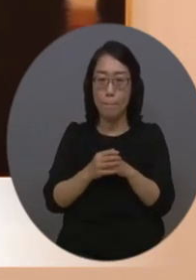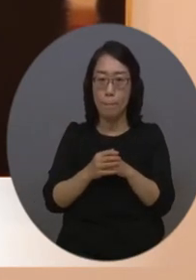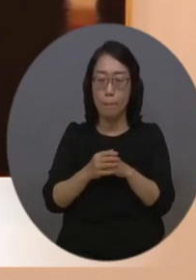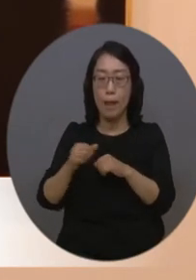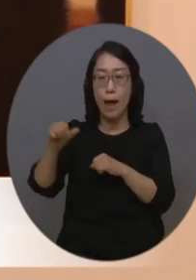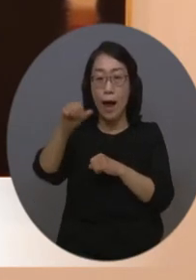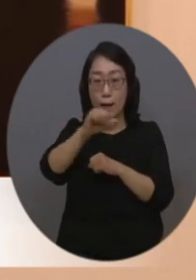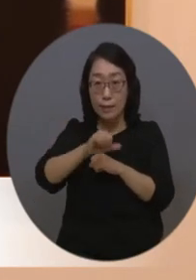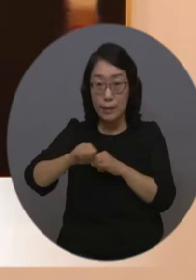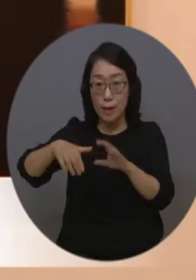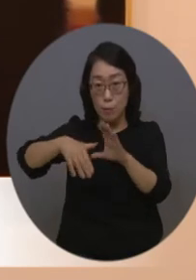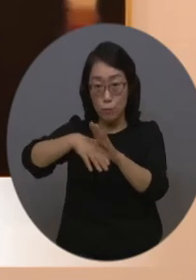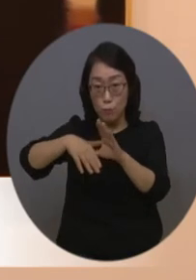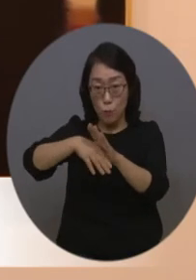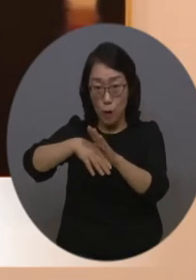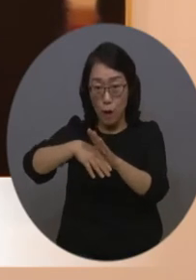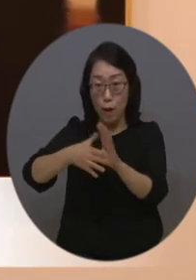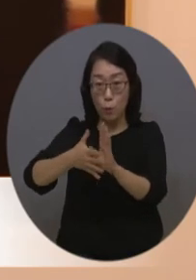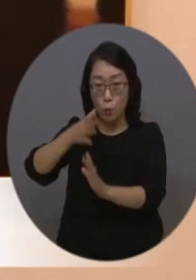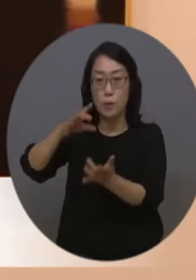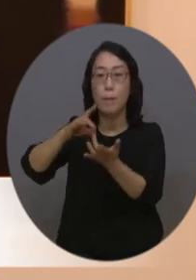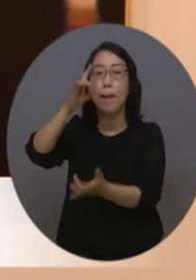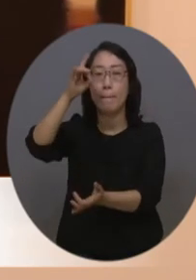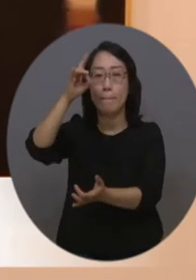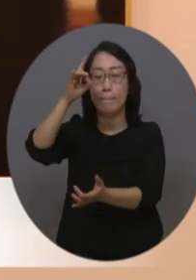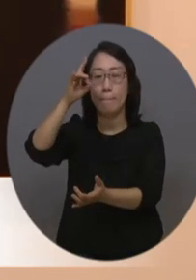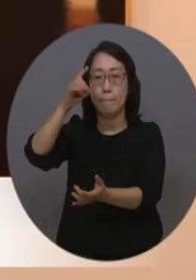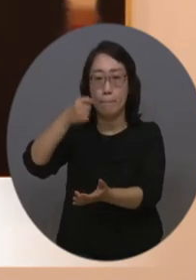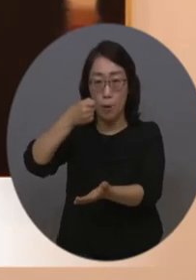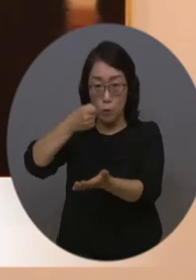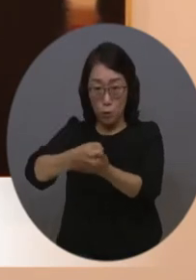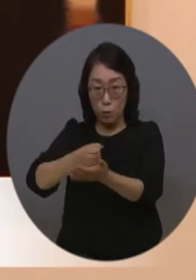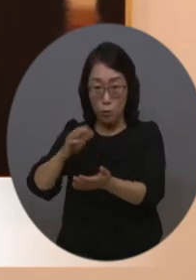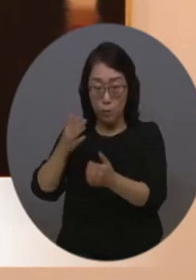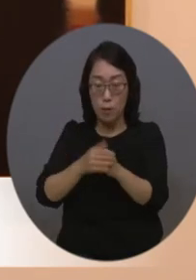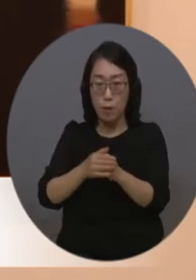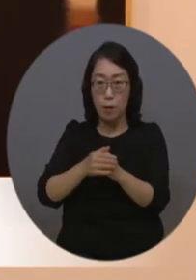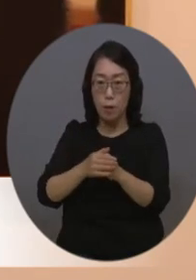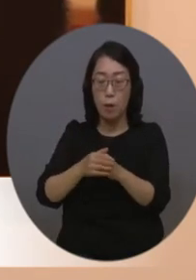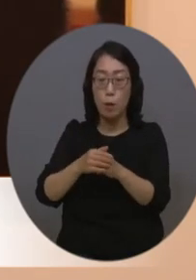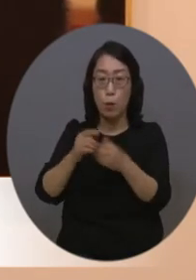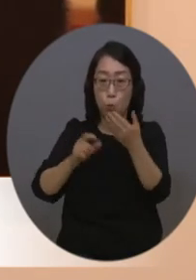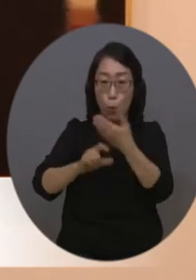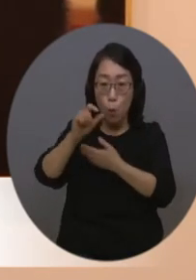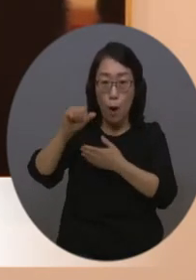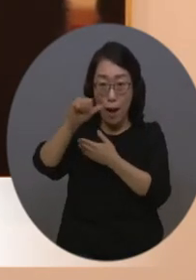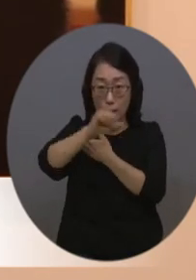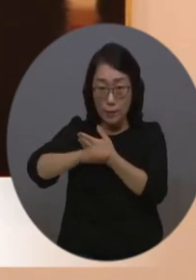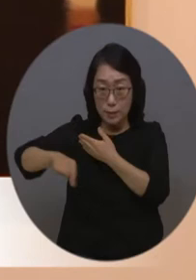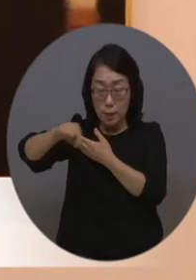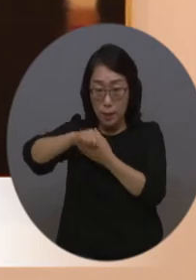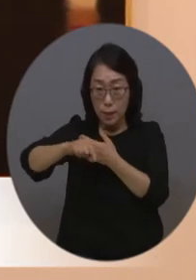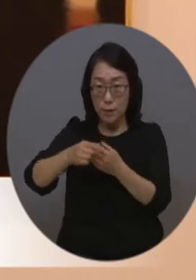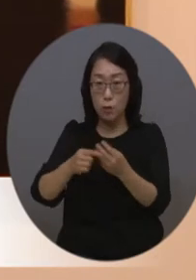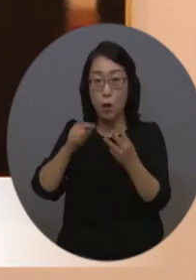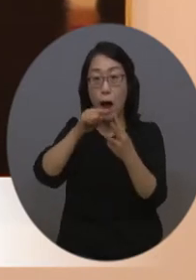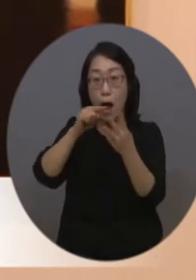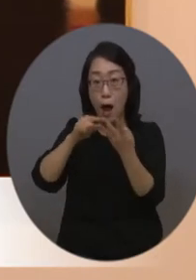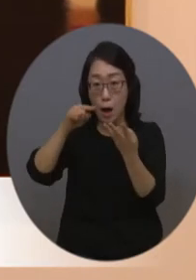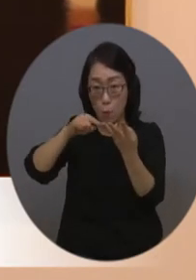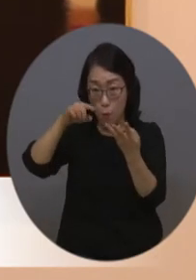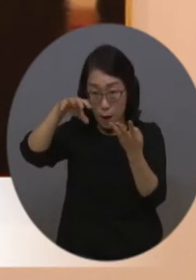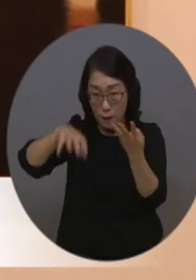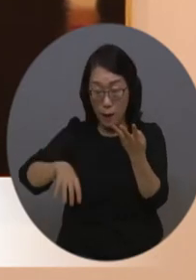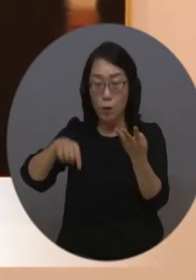동아시아 문화도시로 지정이 됐었습니다. 그래서 그 동아시아 문화도시 세 곳 중에서 한 곳인